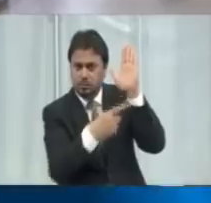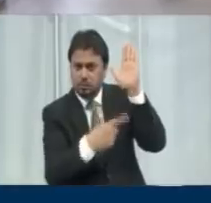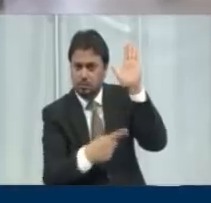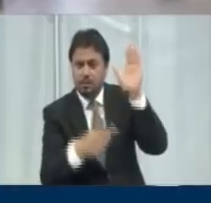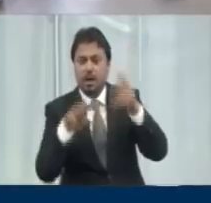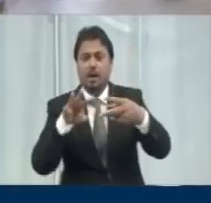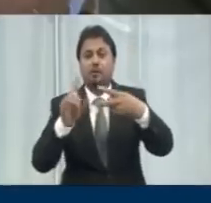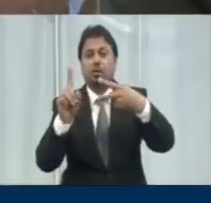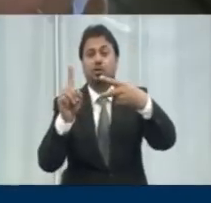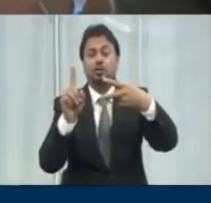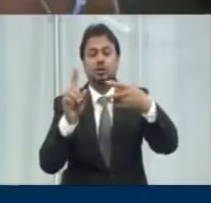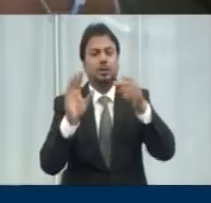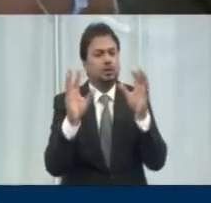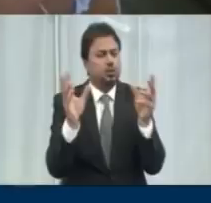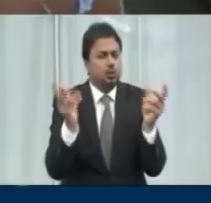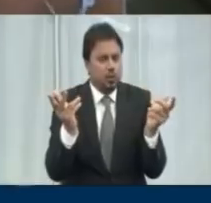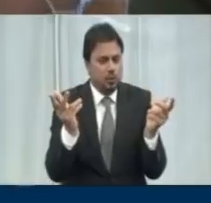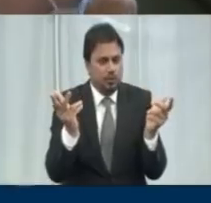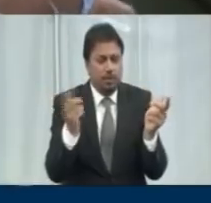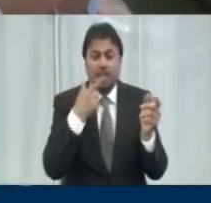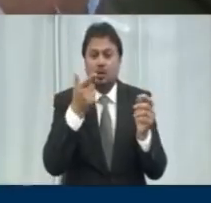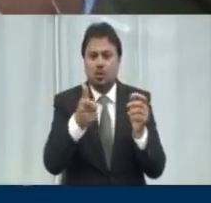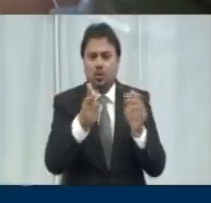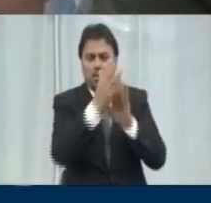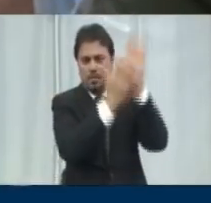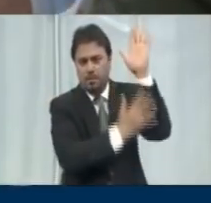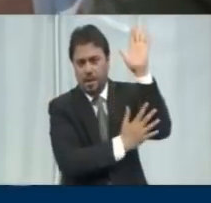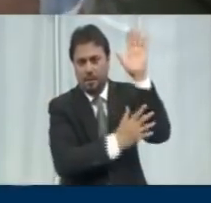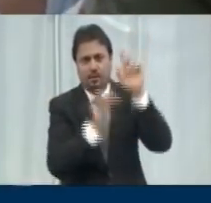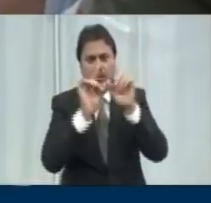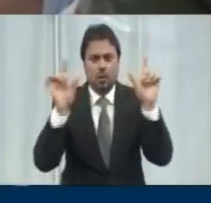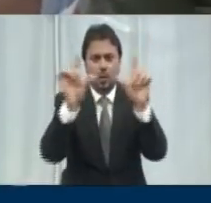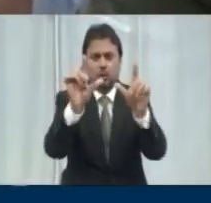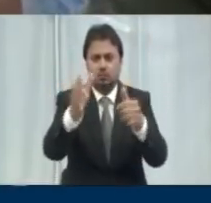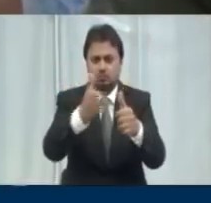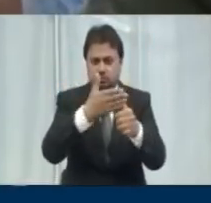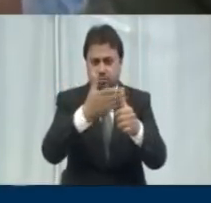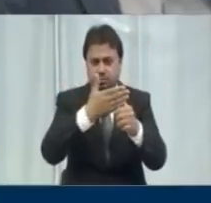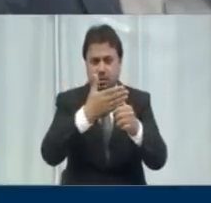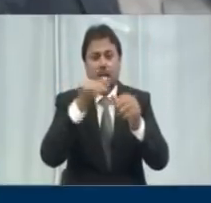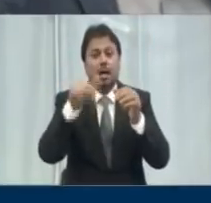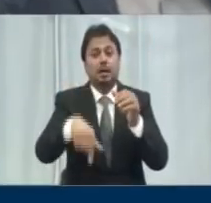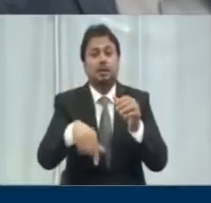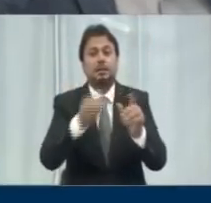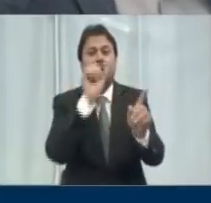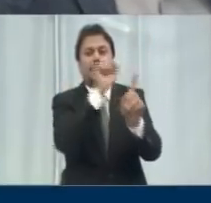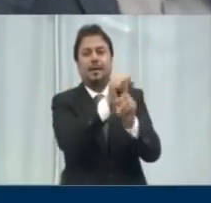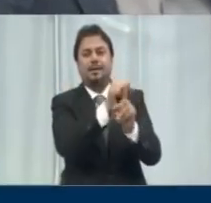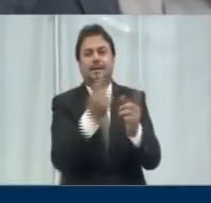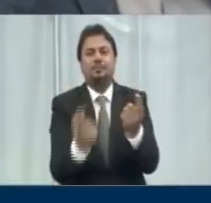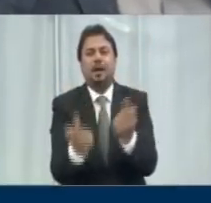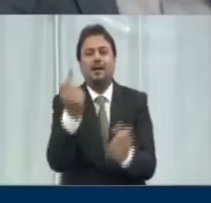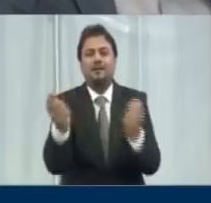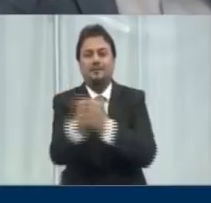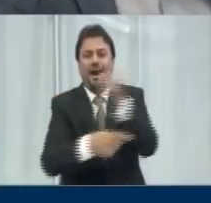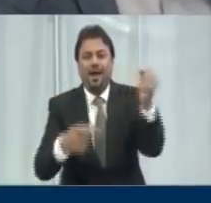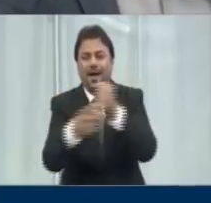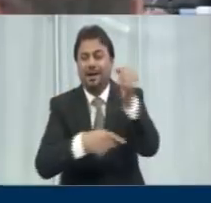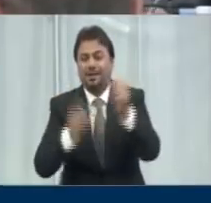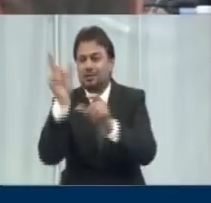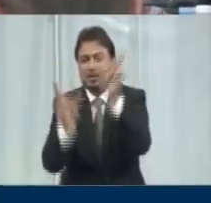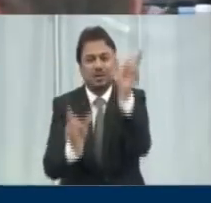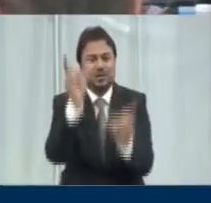للعام 2021، وذكر بيان للجنة أن أبرز الفقرات التي تم تمريرها هي صرف